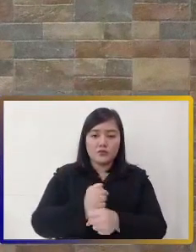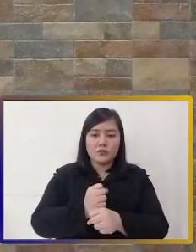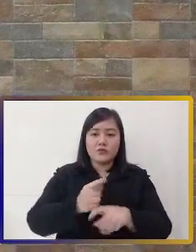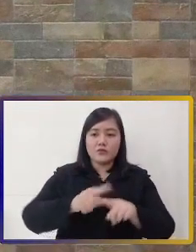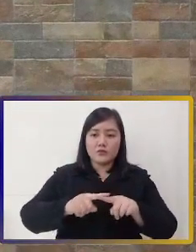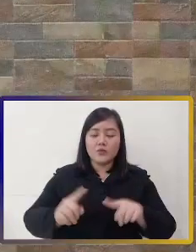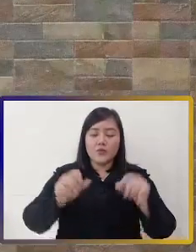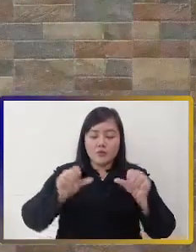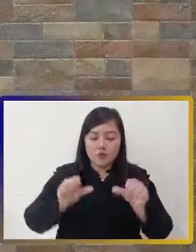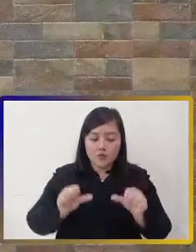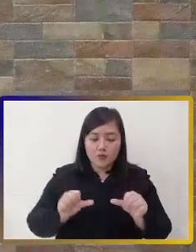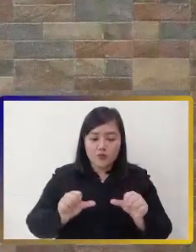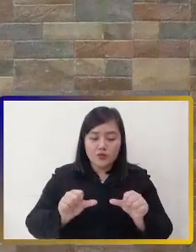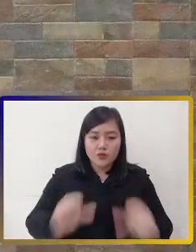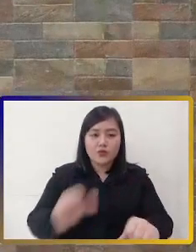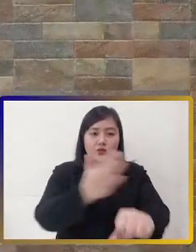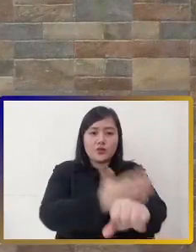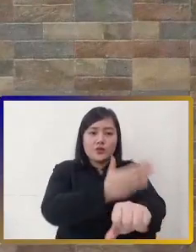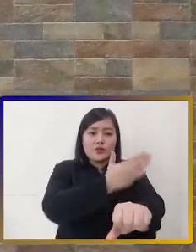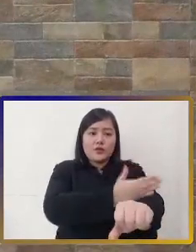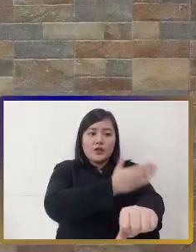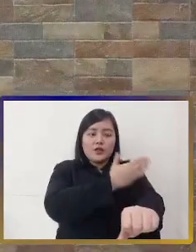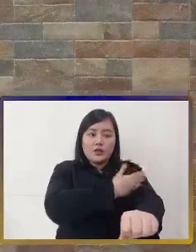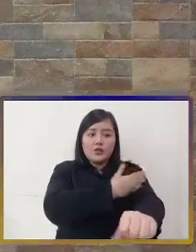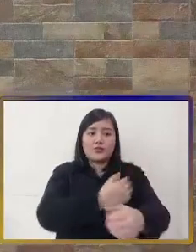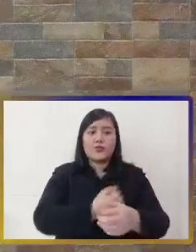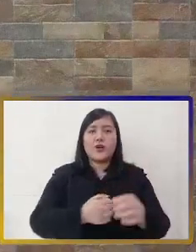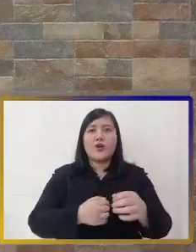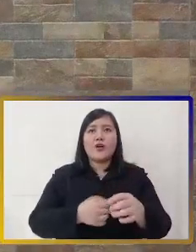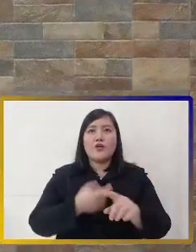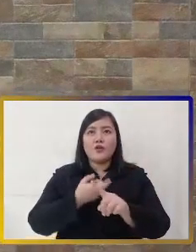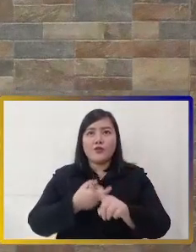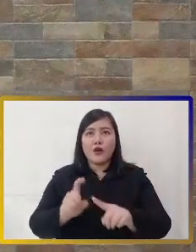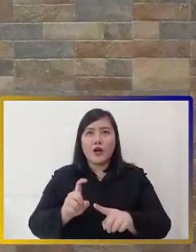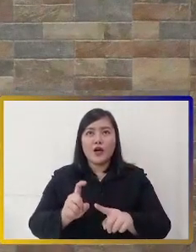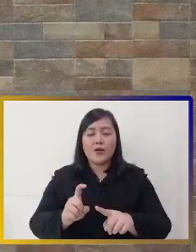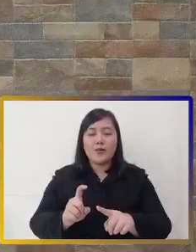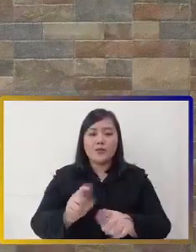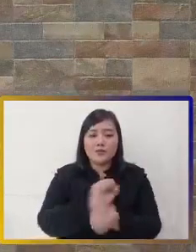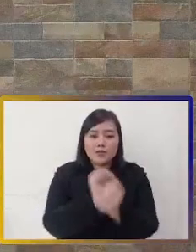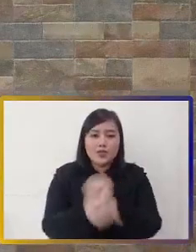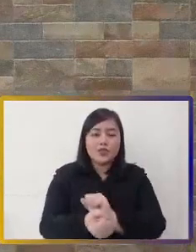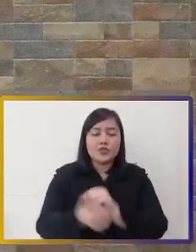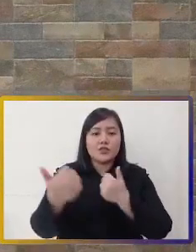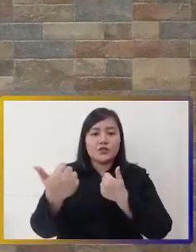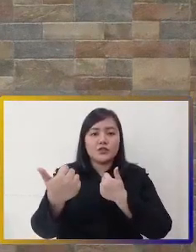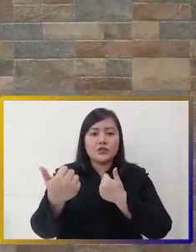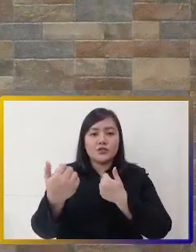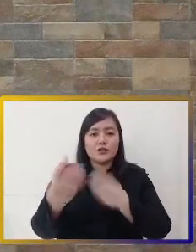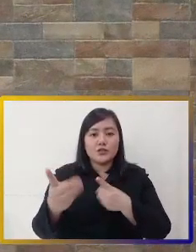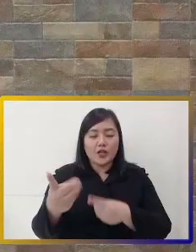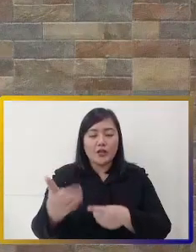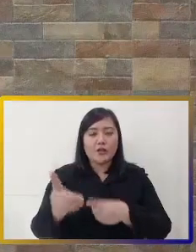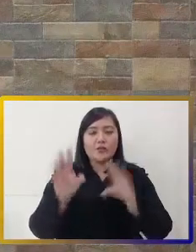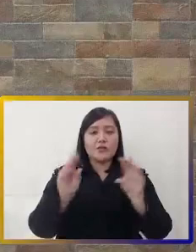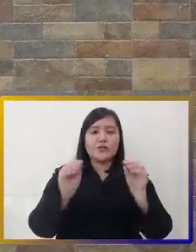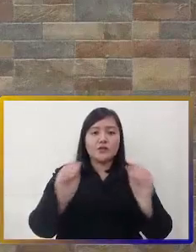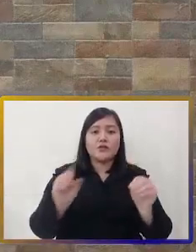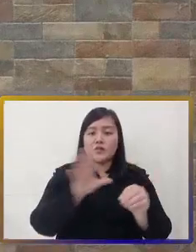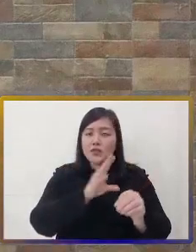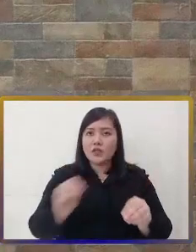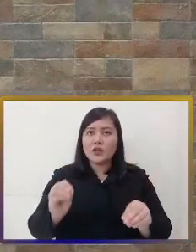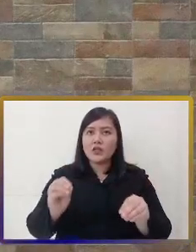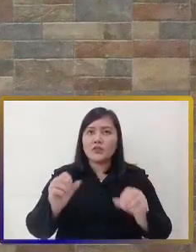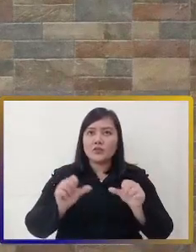the apostles' teaching and in centuries inaugurated full-grown popery.